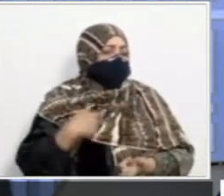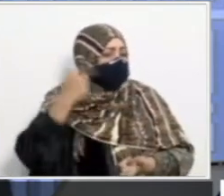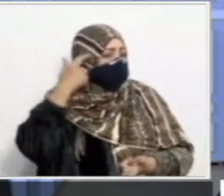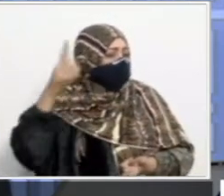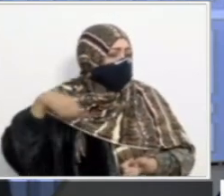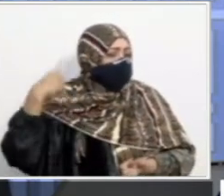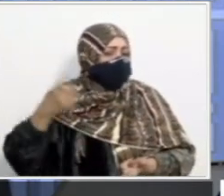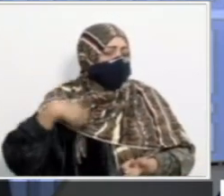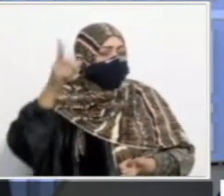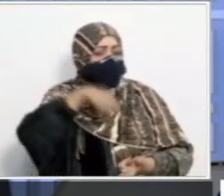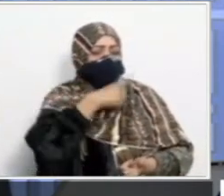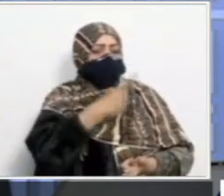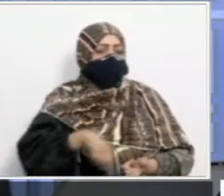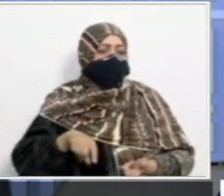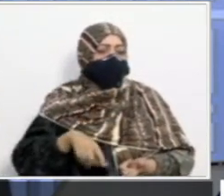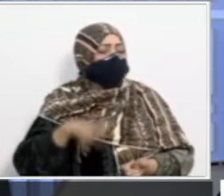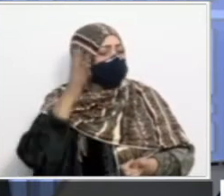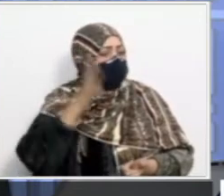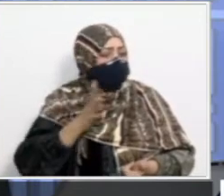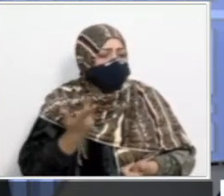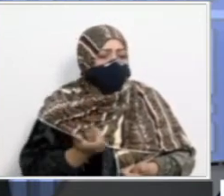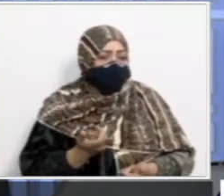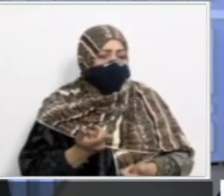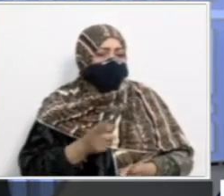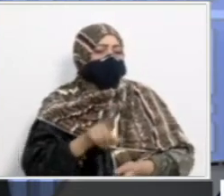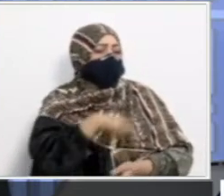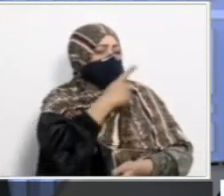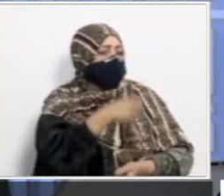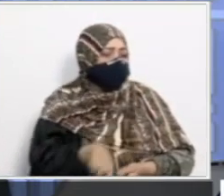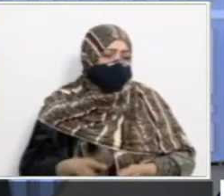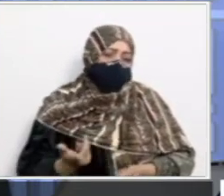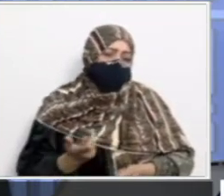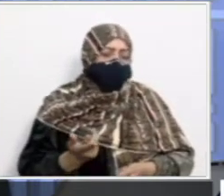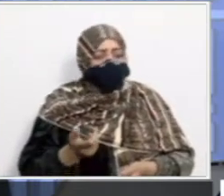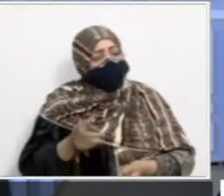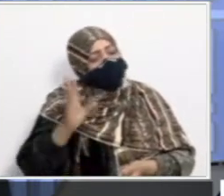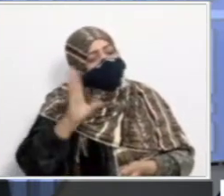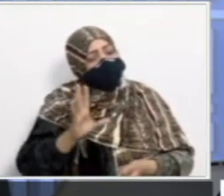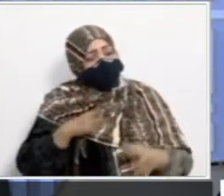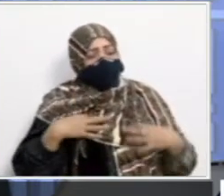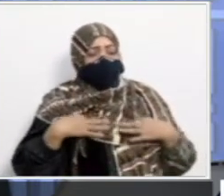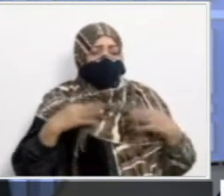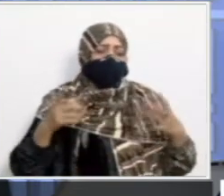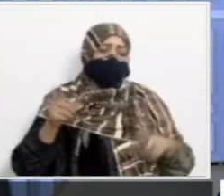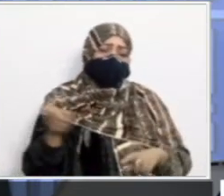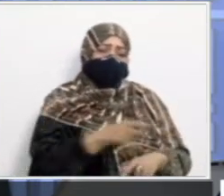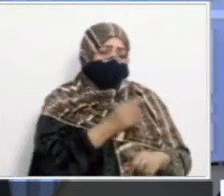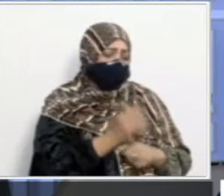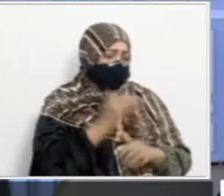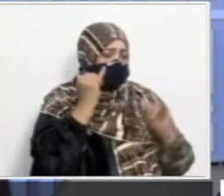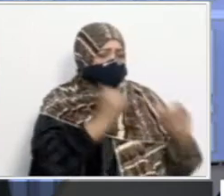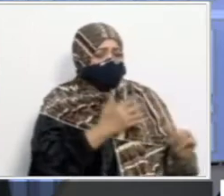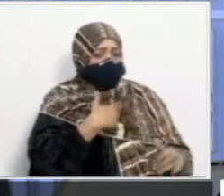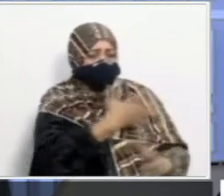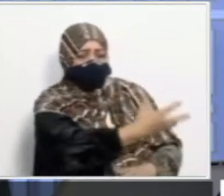في المحرمات كذا، فيعني لا تستطيع أن تترك ابنتك عنده، لأن الشخص إذا كان يعني